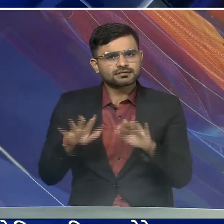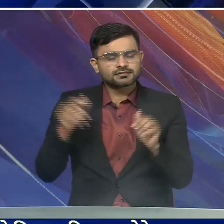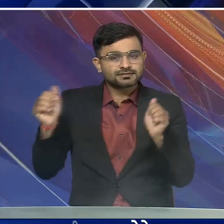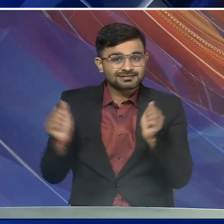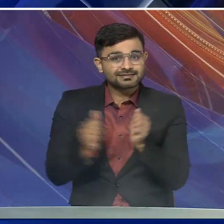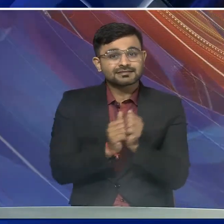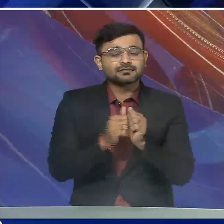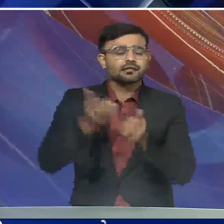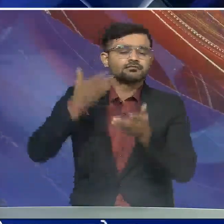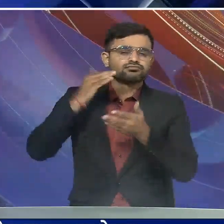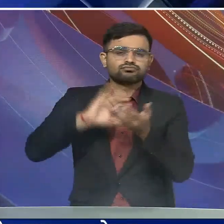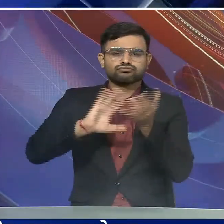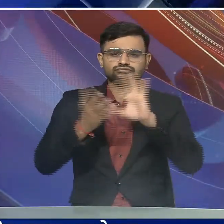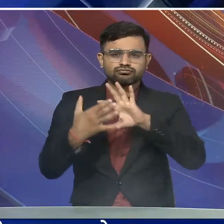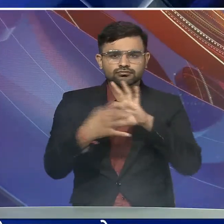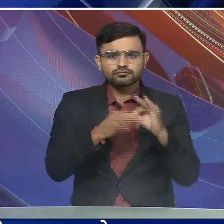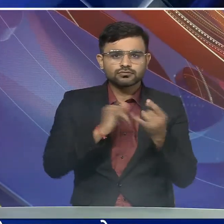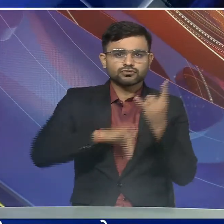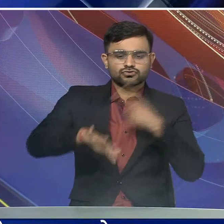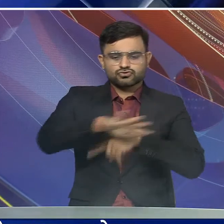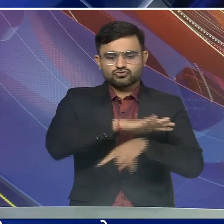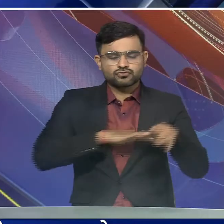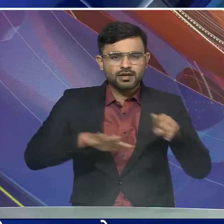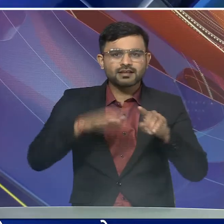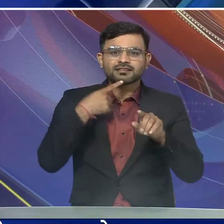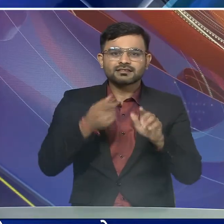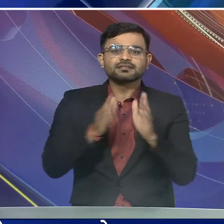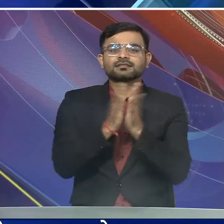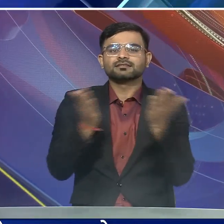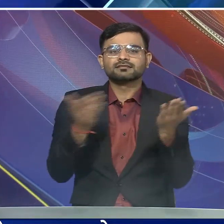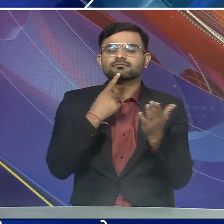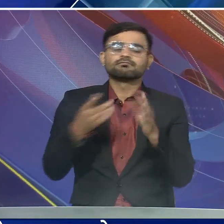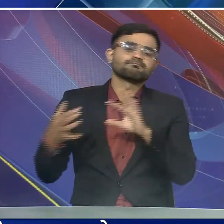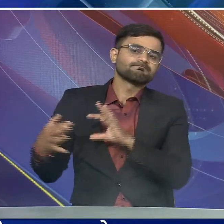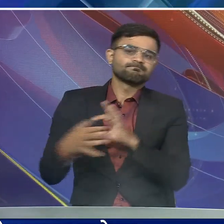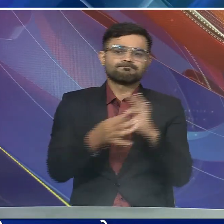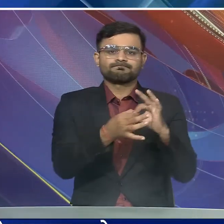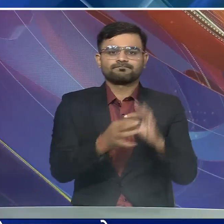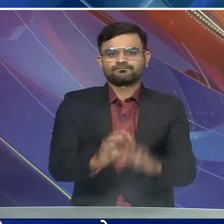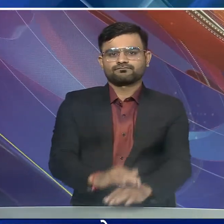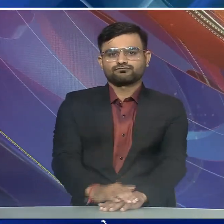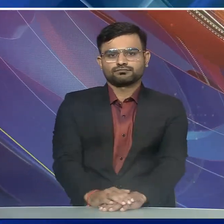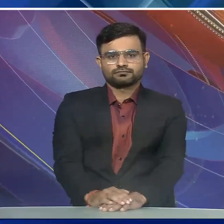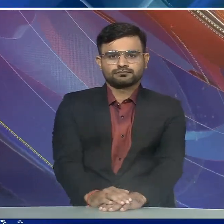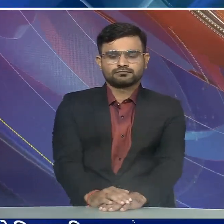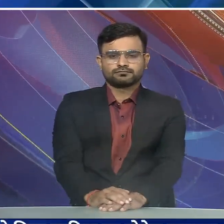उनके साहित्य रचना का समाजशास्त्र के साथ गहरा संबंध है